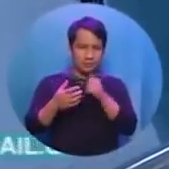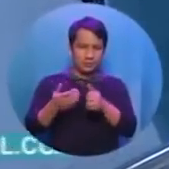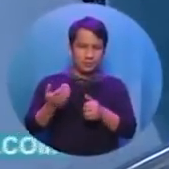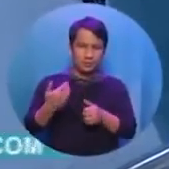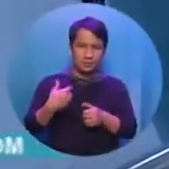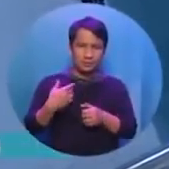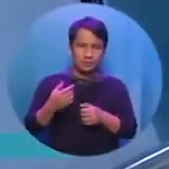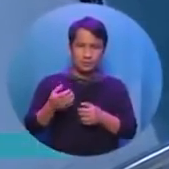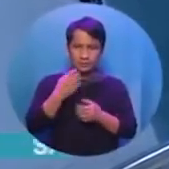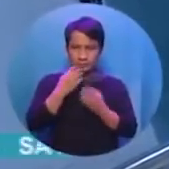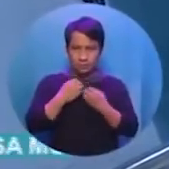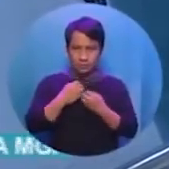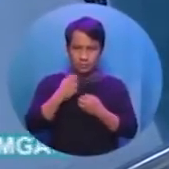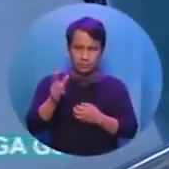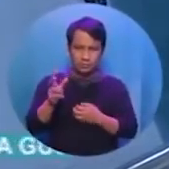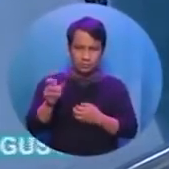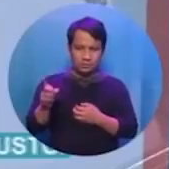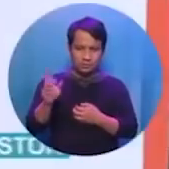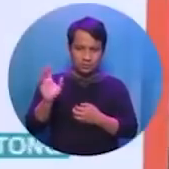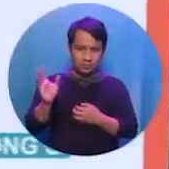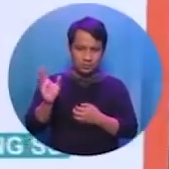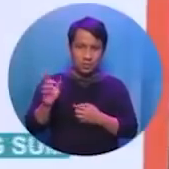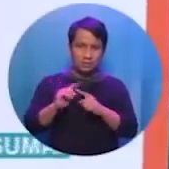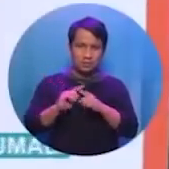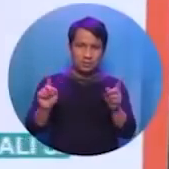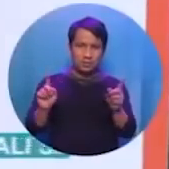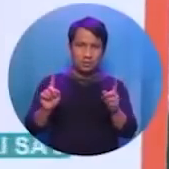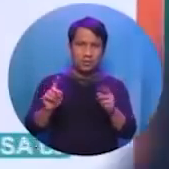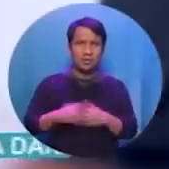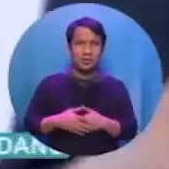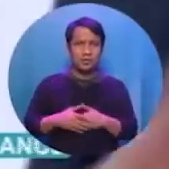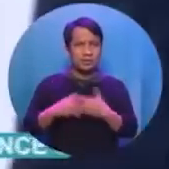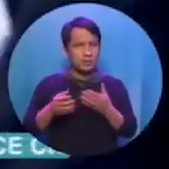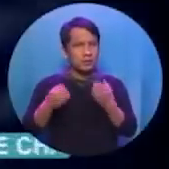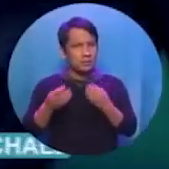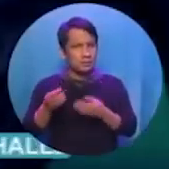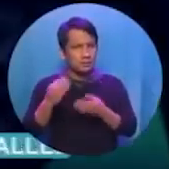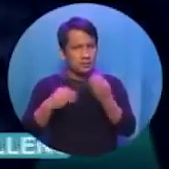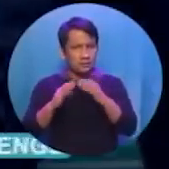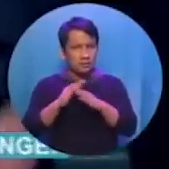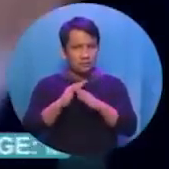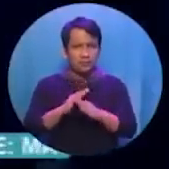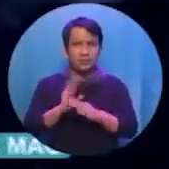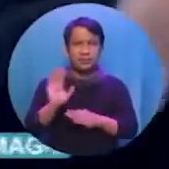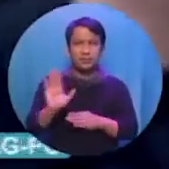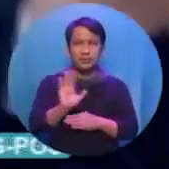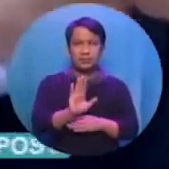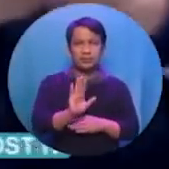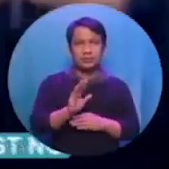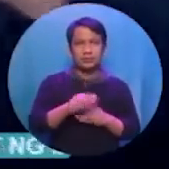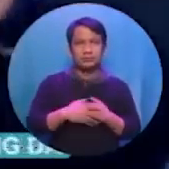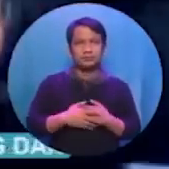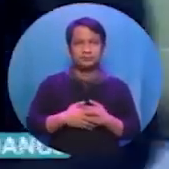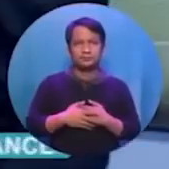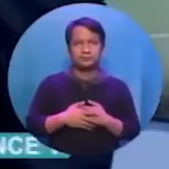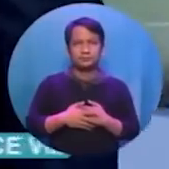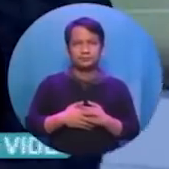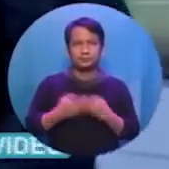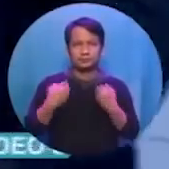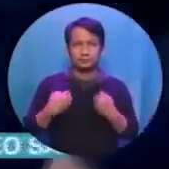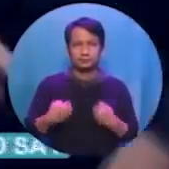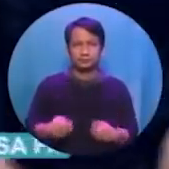non-acidic, mura lamang 350 per capsule, pero, siksik-liglig pagdating sa proteksyon sa inyo po, immune